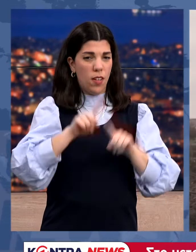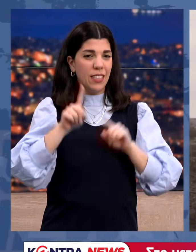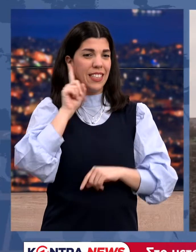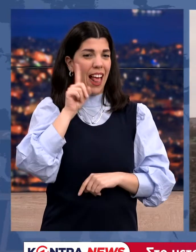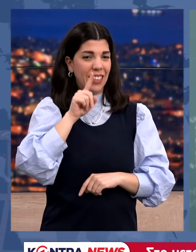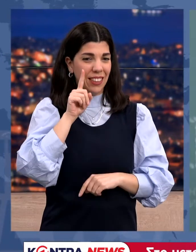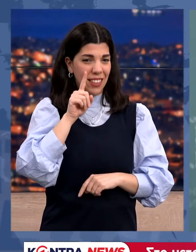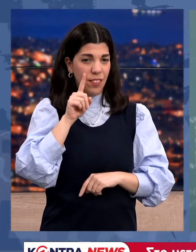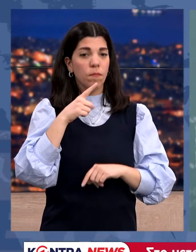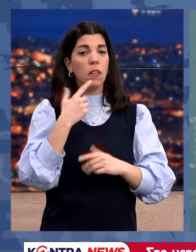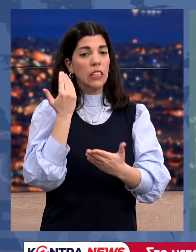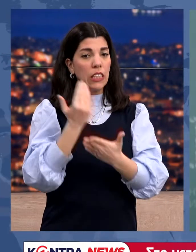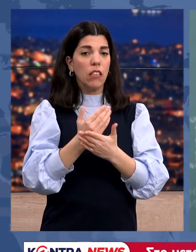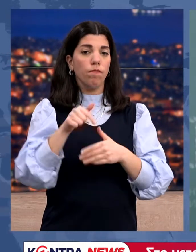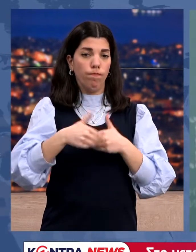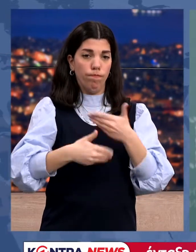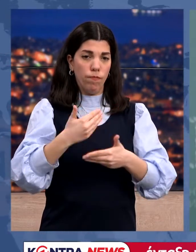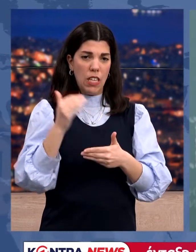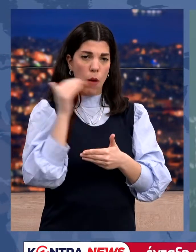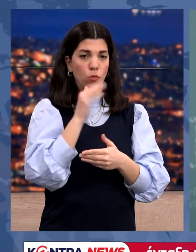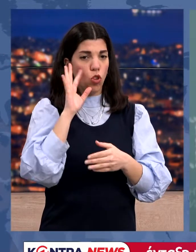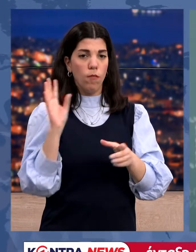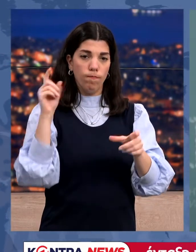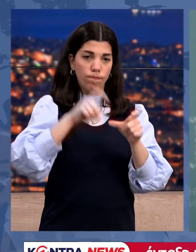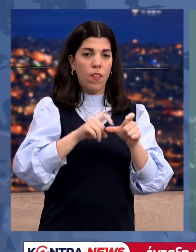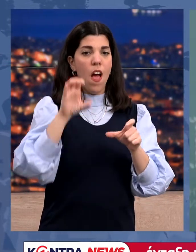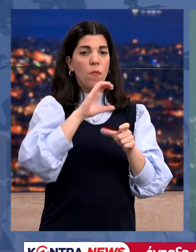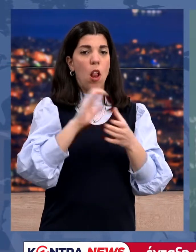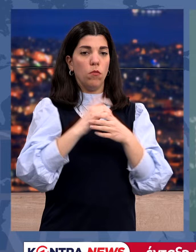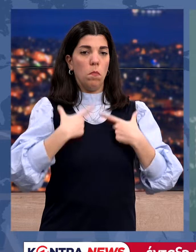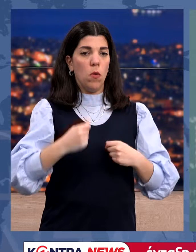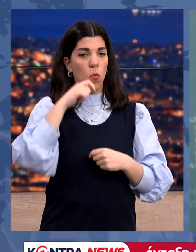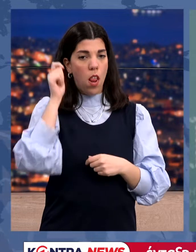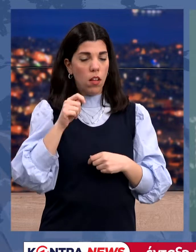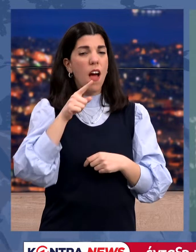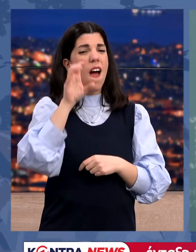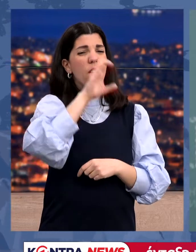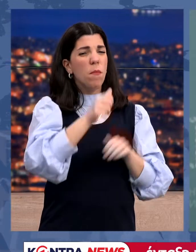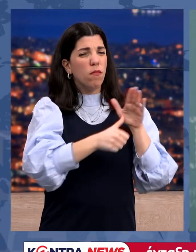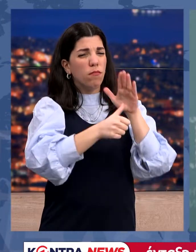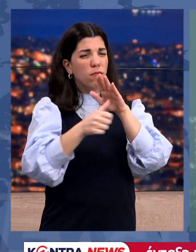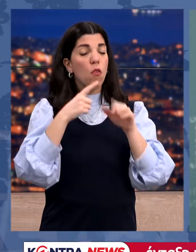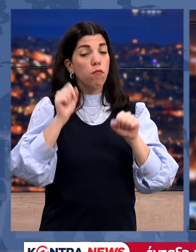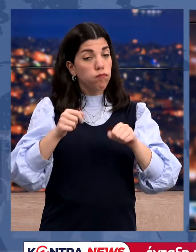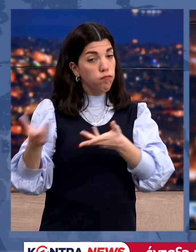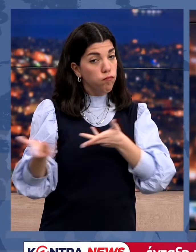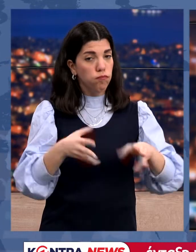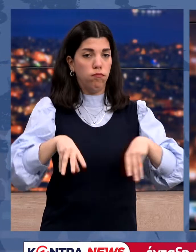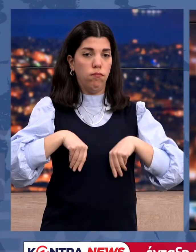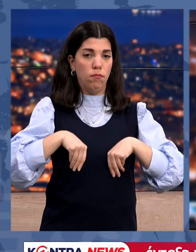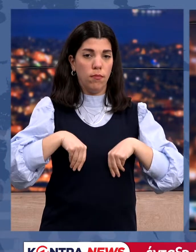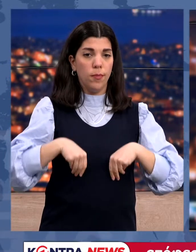ζήτησε να ξεκινήσουν άμεσα οι διαδικασίες για την ένταξη της χώρας του στην ευρωπαϊκή ένωση με τους ευρωπαίους ηγέτες να